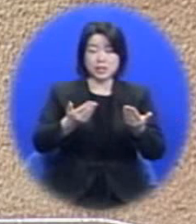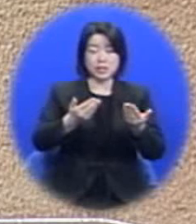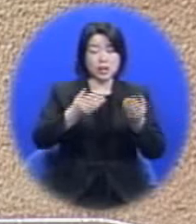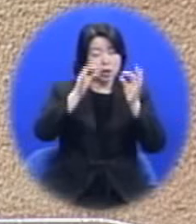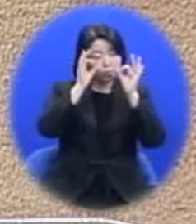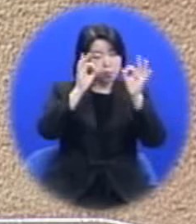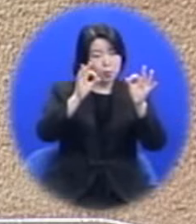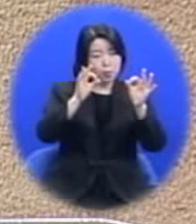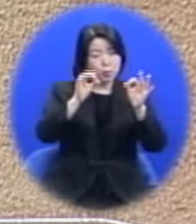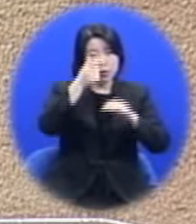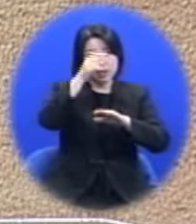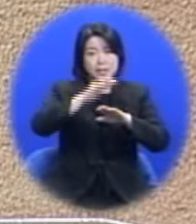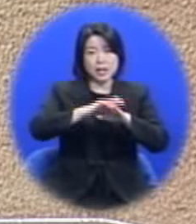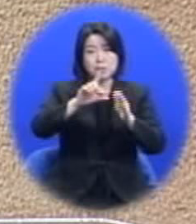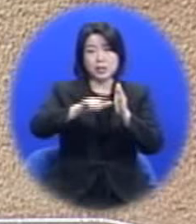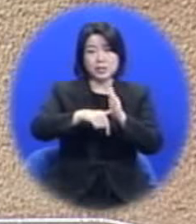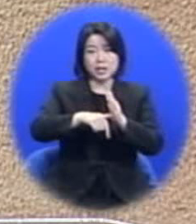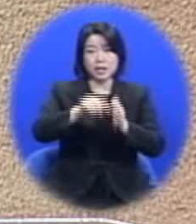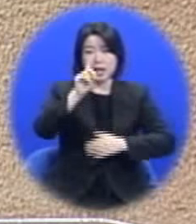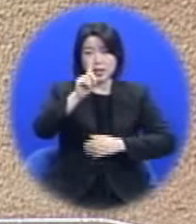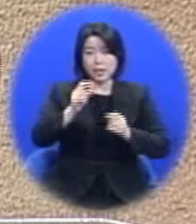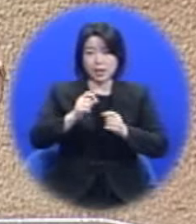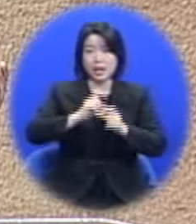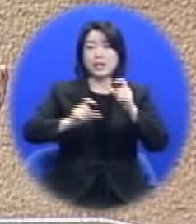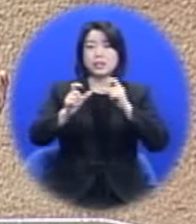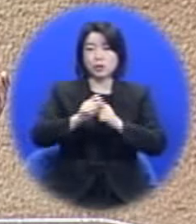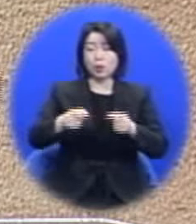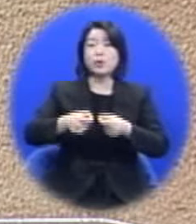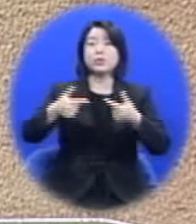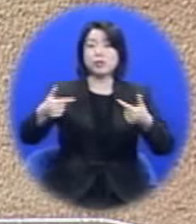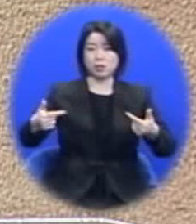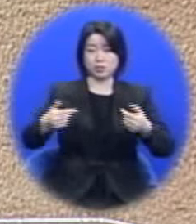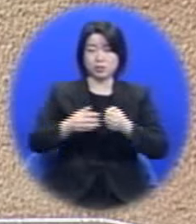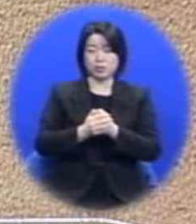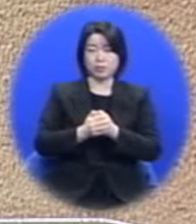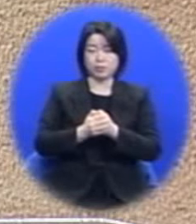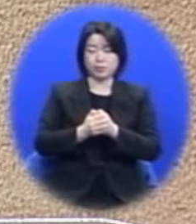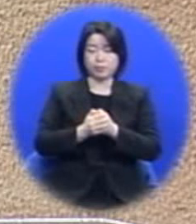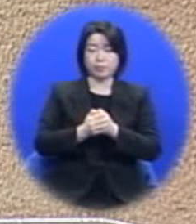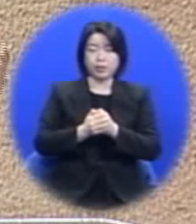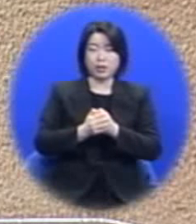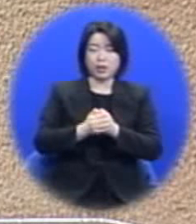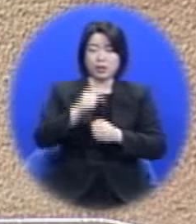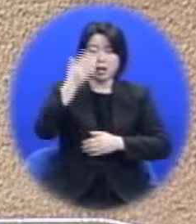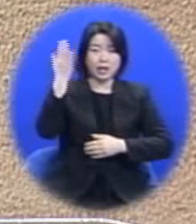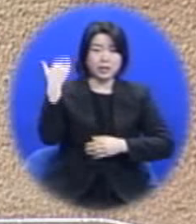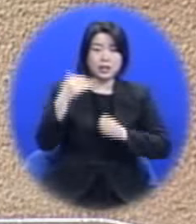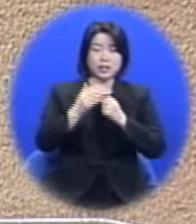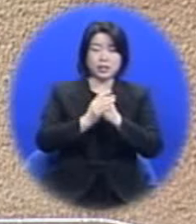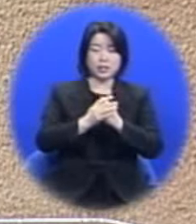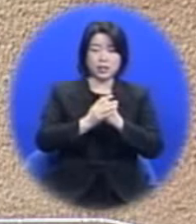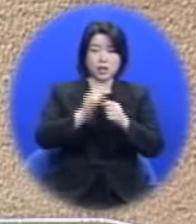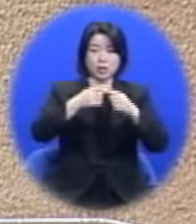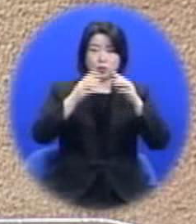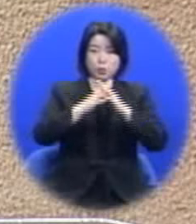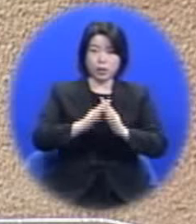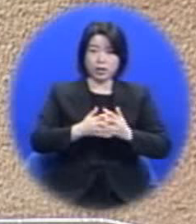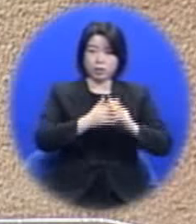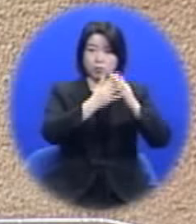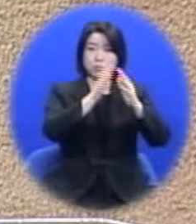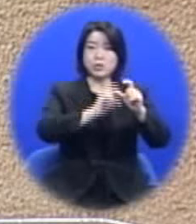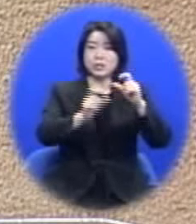더 느렸습니다. 아 예배당을 증축하려는 계획도 세웠었어요. 주차장도 더 만들고